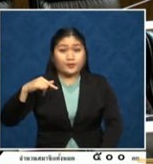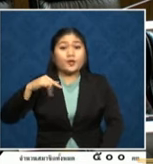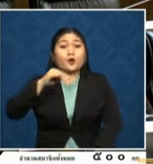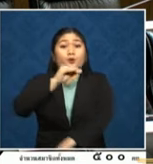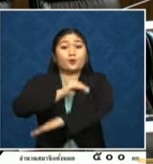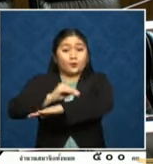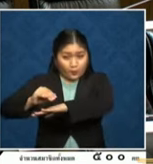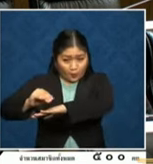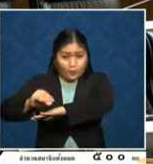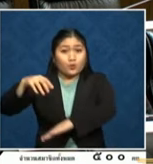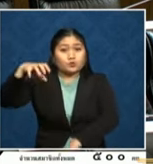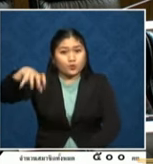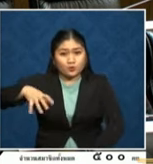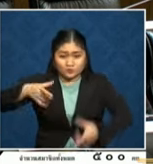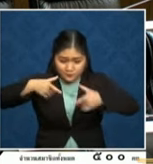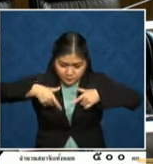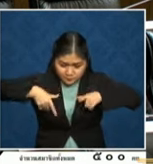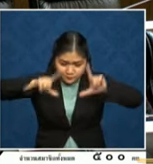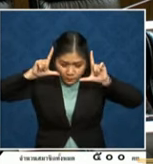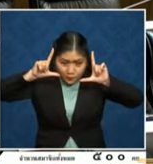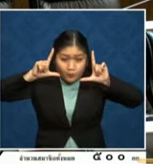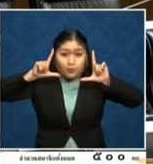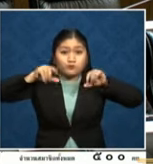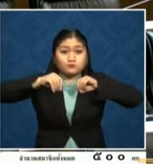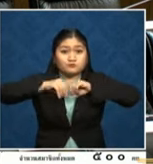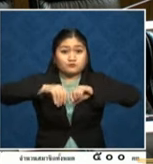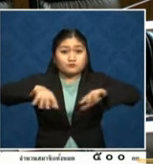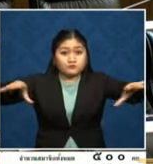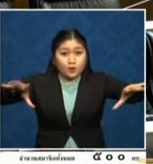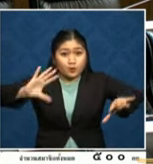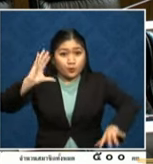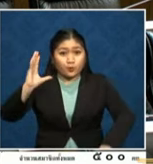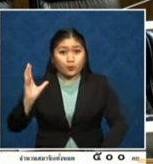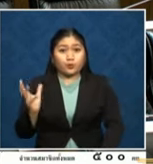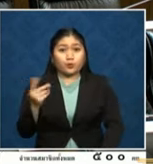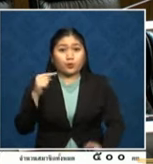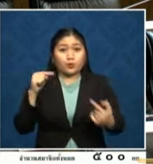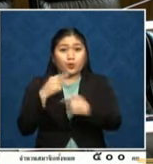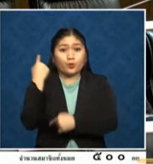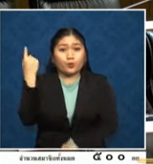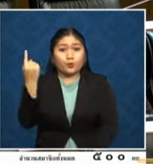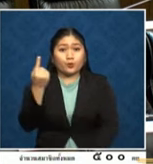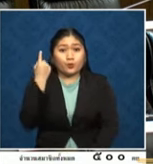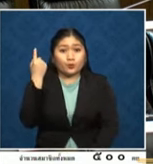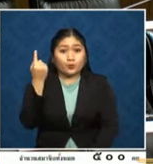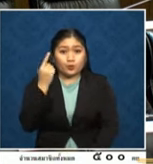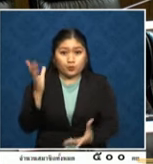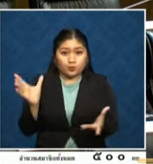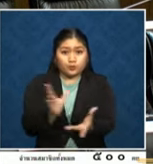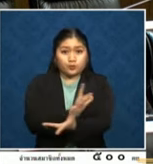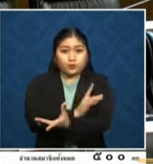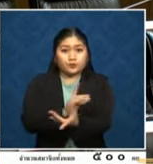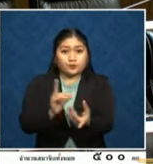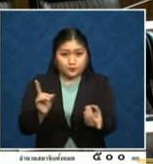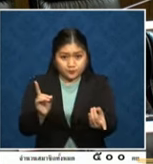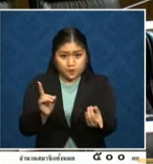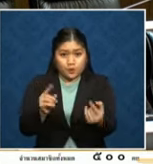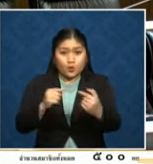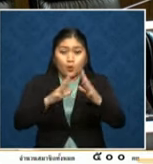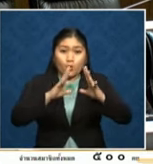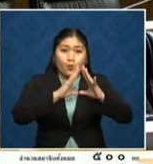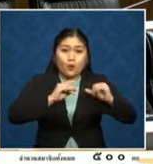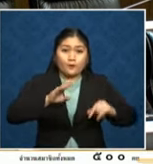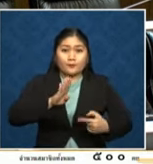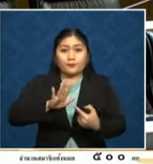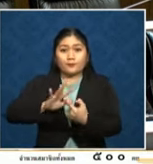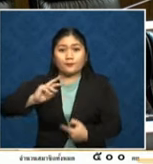ามบินนานาชาติที่มีชื่อเสียงระดับโลกและเป็นแหล่งท่องเที่ยวทางวัฒนธรรมโดยเฉพาะวัดบางพลีใหญ่